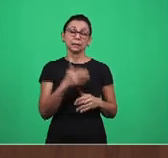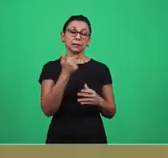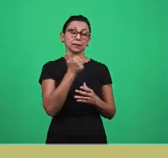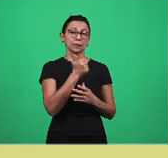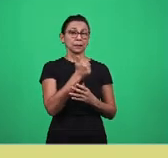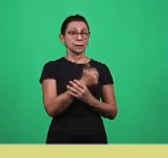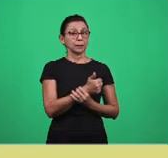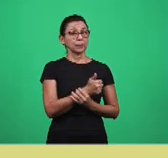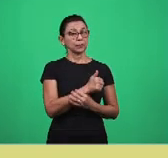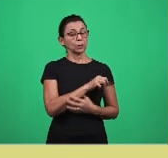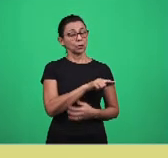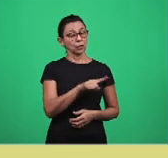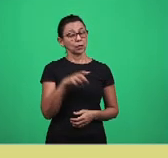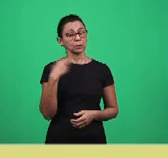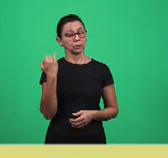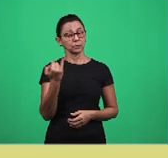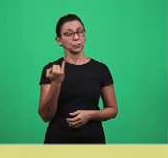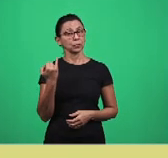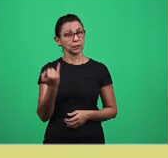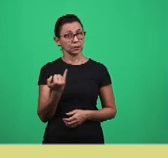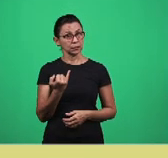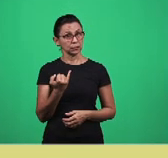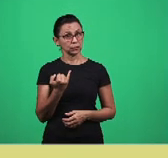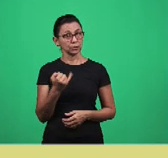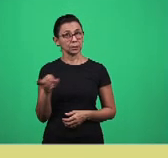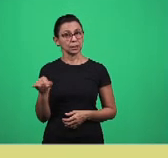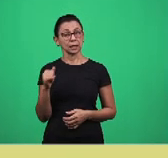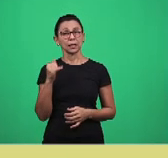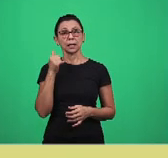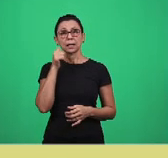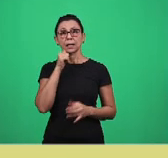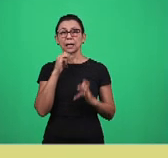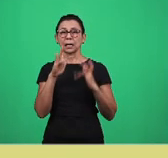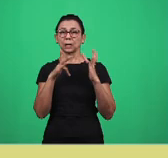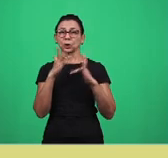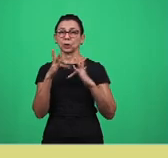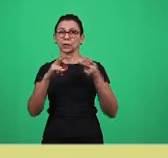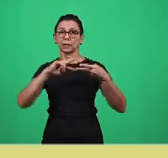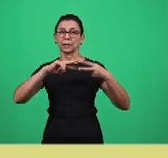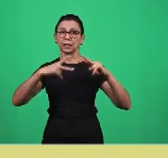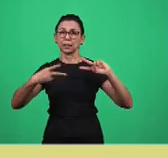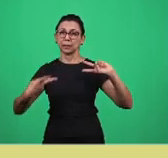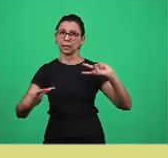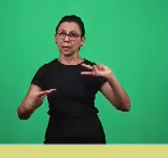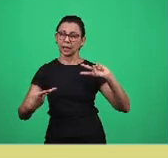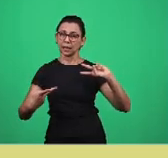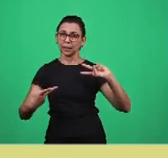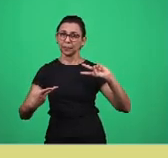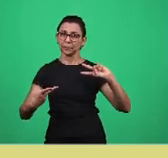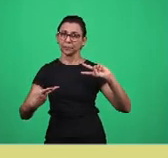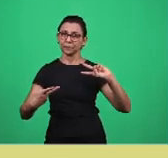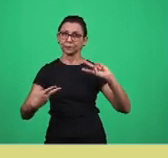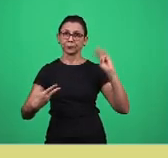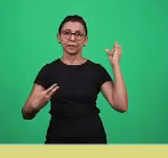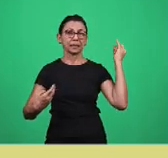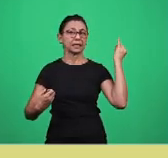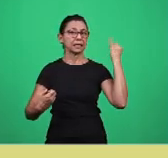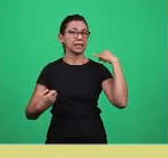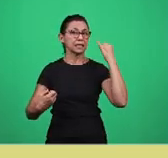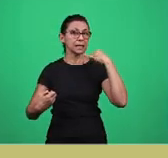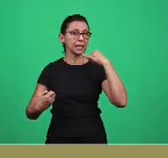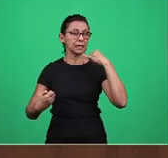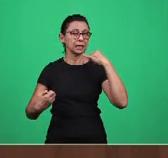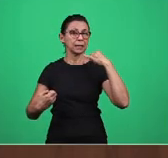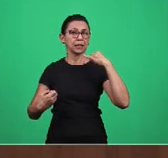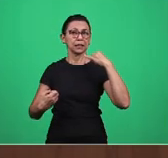d'Abraham, c'est-à-dire la fiancée devait porter le sang d'Isaac. Eliezer donc, il va à la